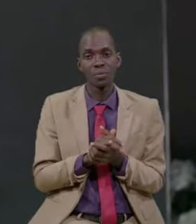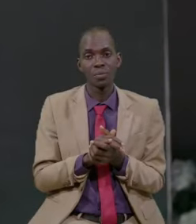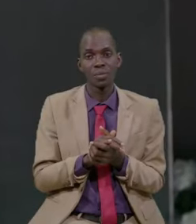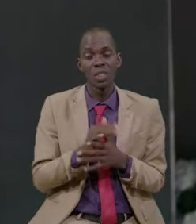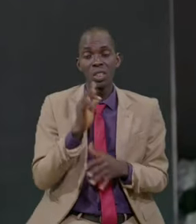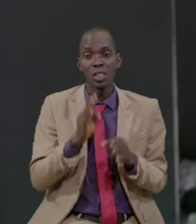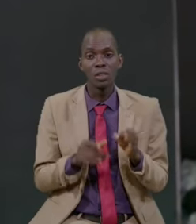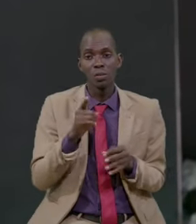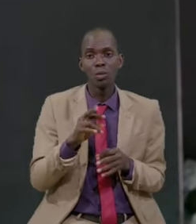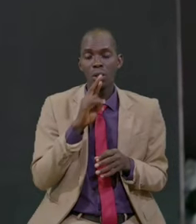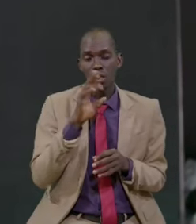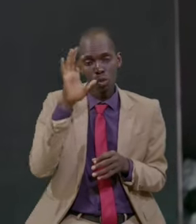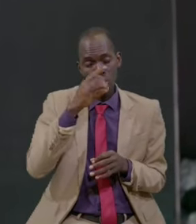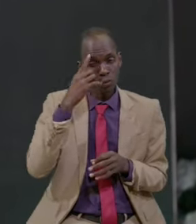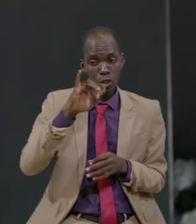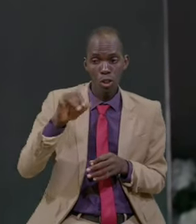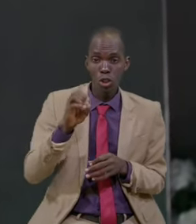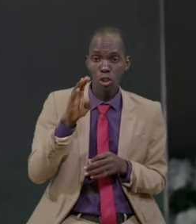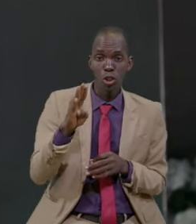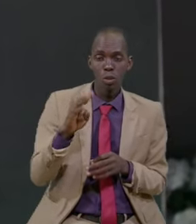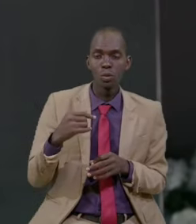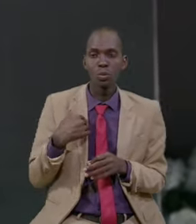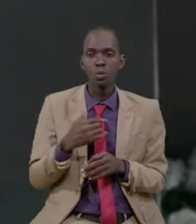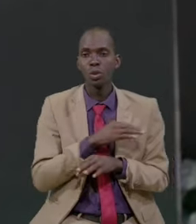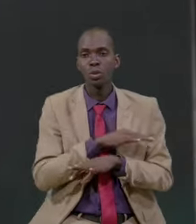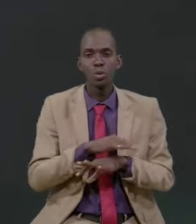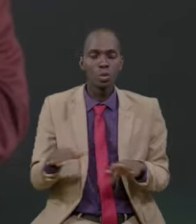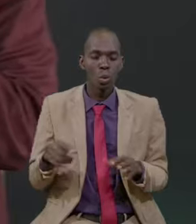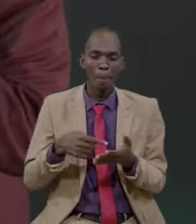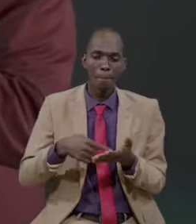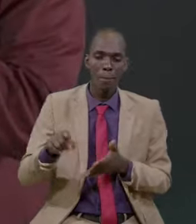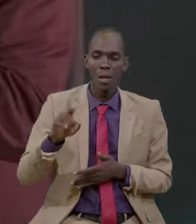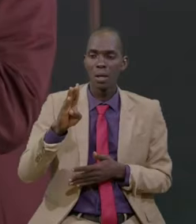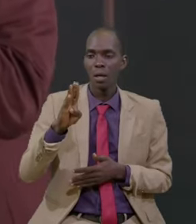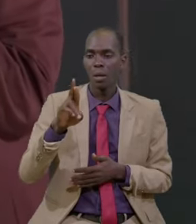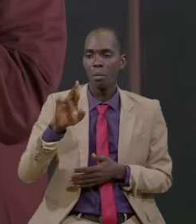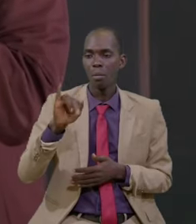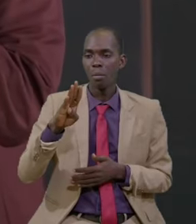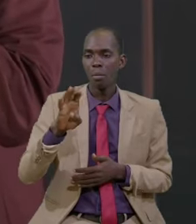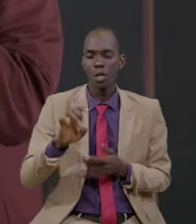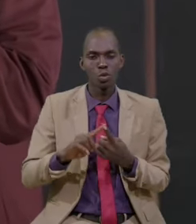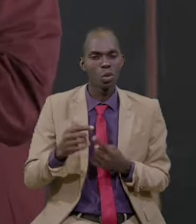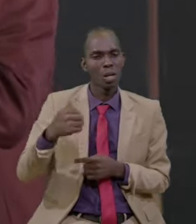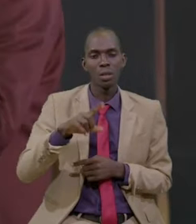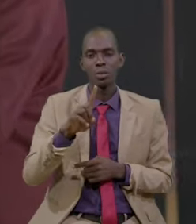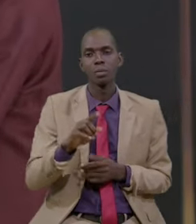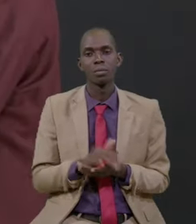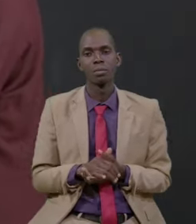pour moi-même, je pouvais dire pour le peu que je connaissais, si on cherchait un emploi,